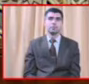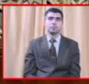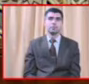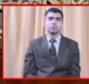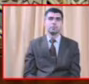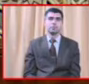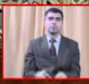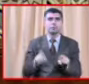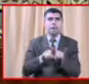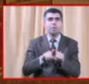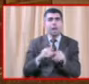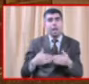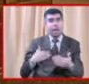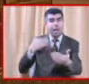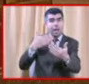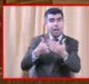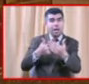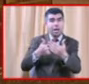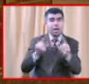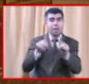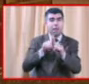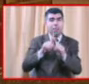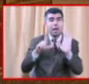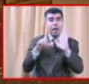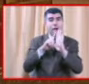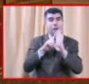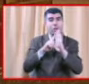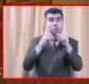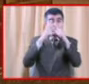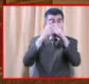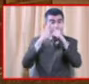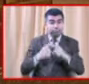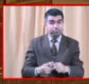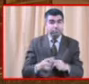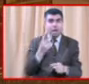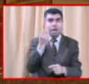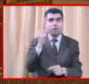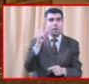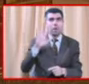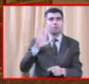أخيرا اللي تم التصويت ديال على مشروع ميزانية ديال المالية